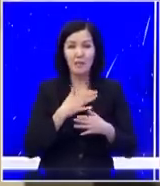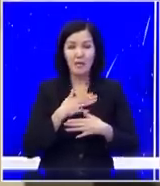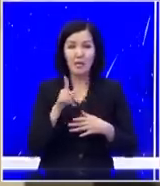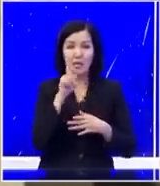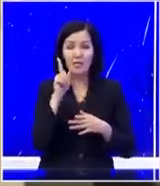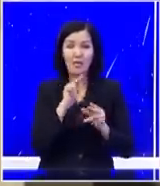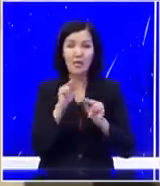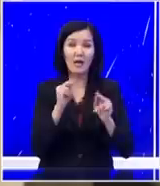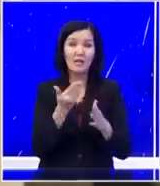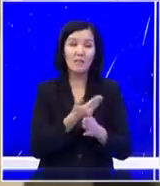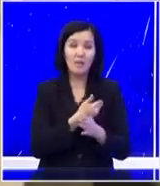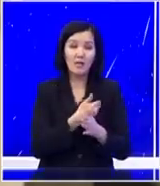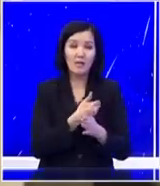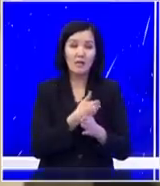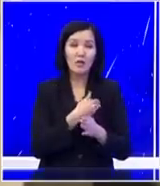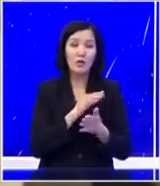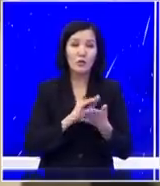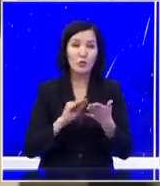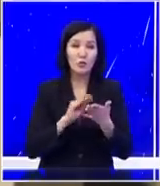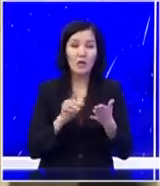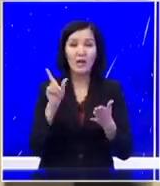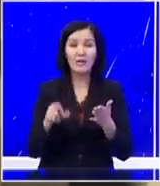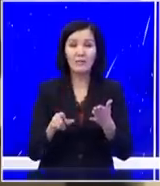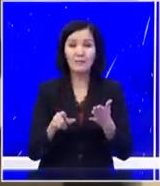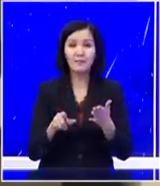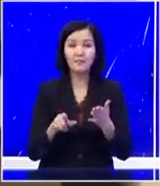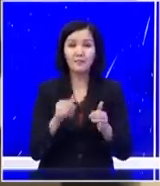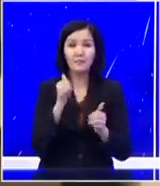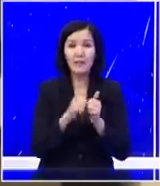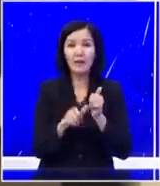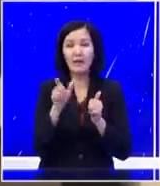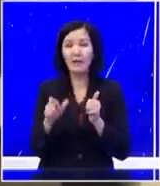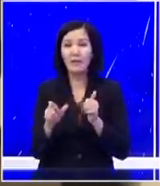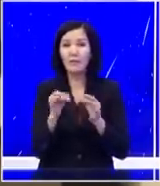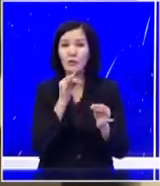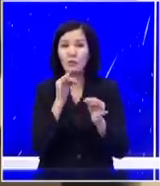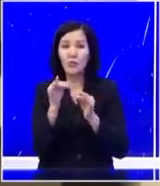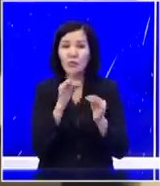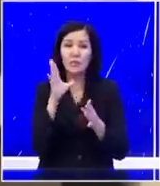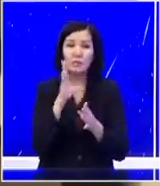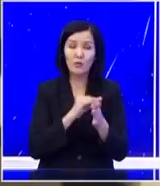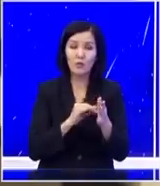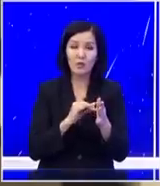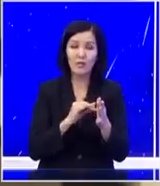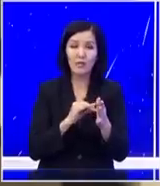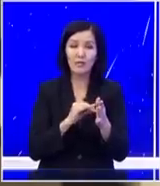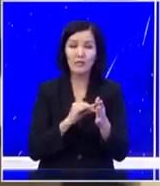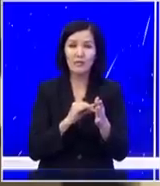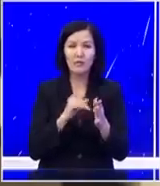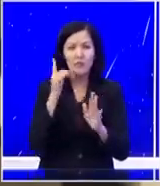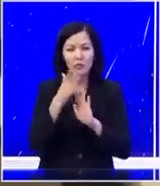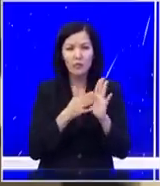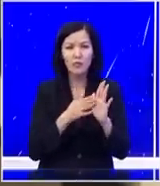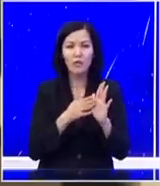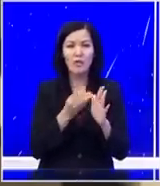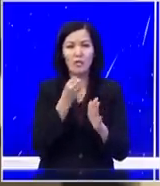айтамын. Журналист, ол әр адаммен тіл табысуы керек, міндетті түрде. Я, ол жақсы